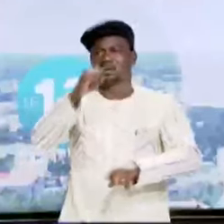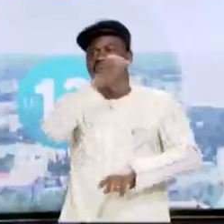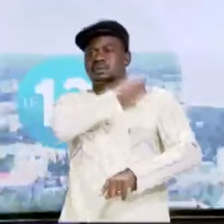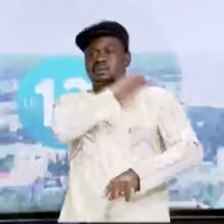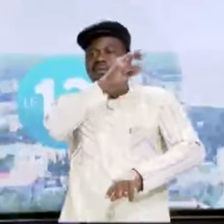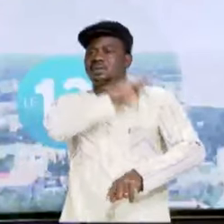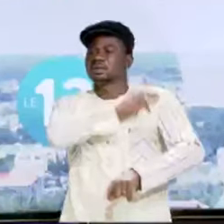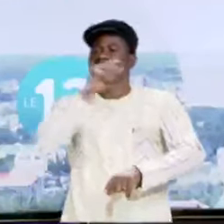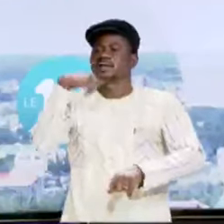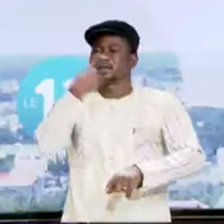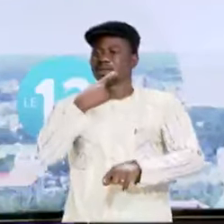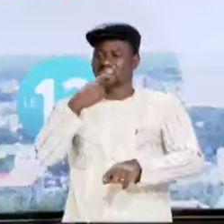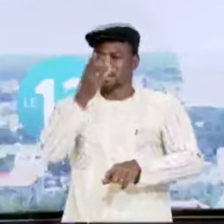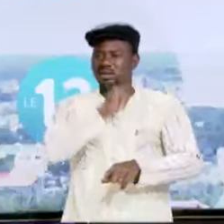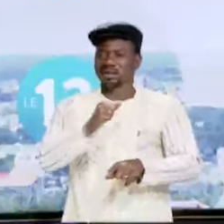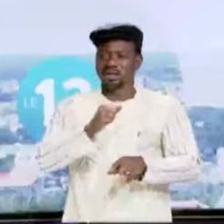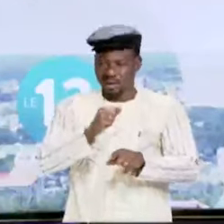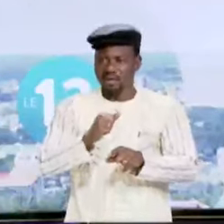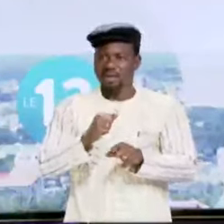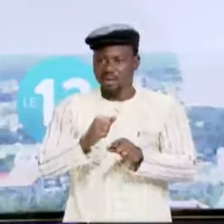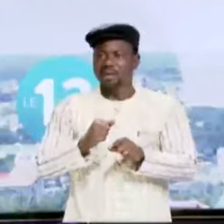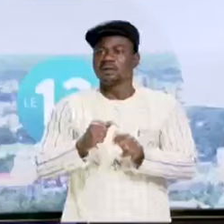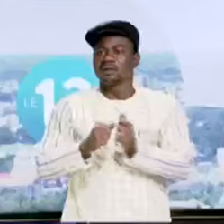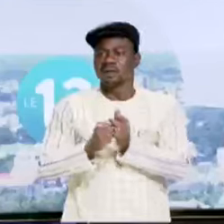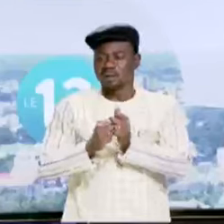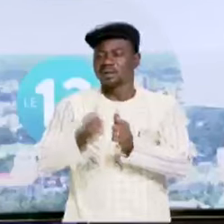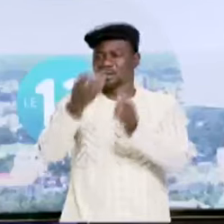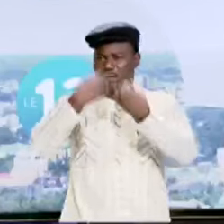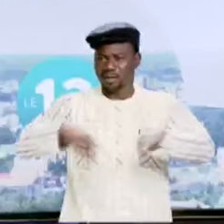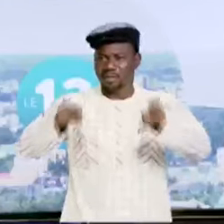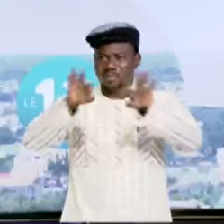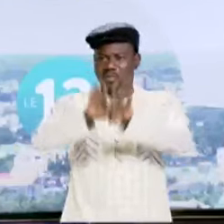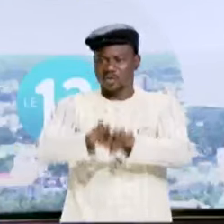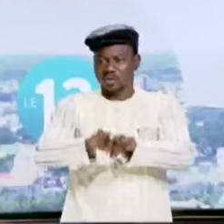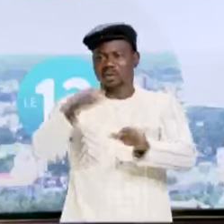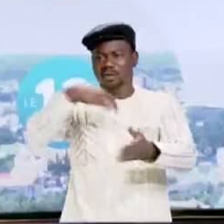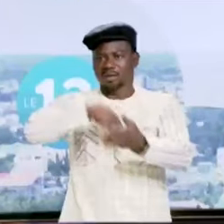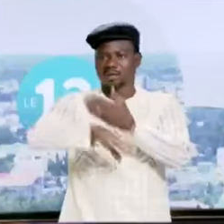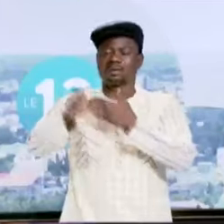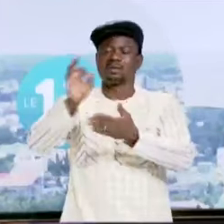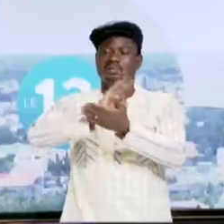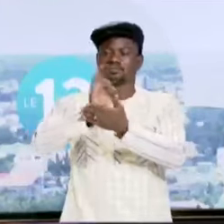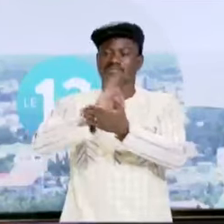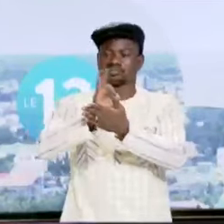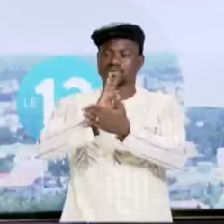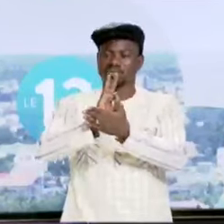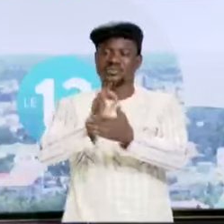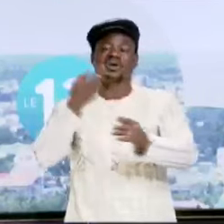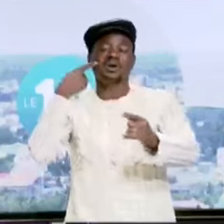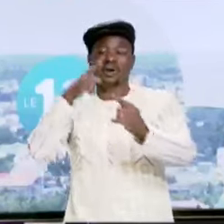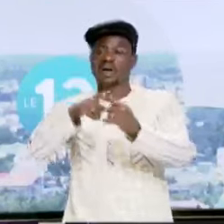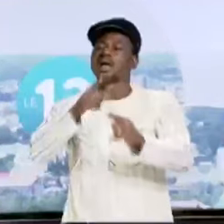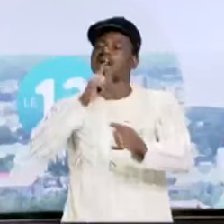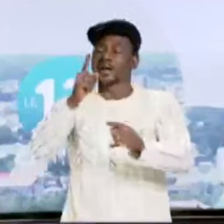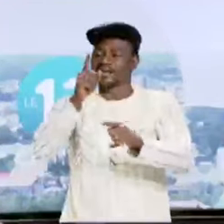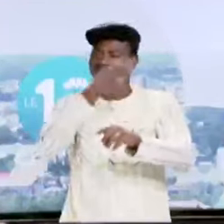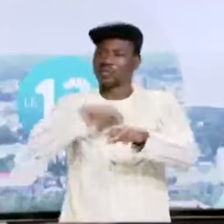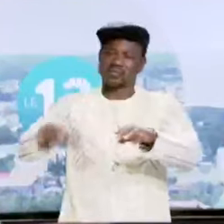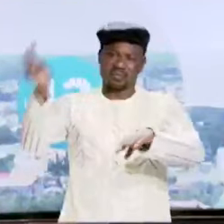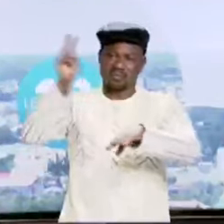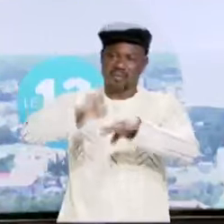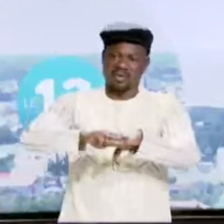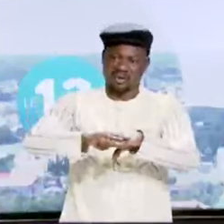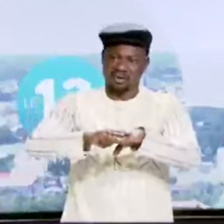du Burkina aujourd'hui, qui est un des acteurs phares de cette vidéo. Donc l'objectif, c'est de mettre en